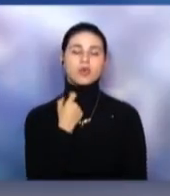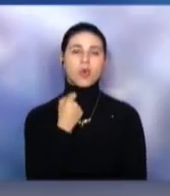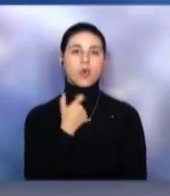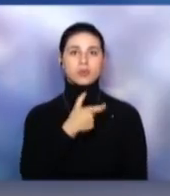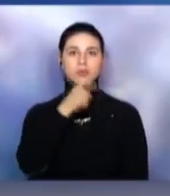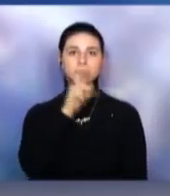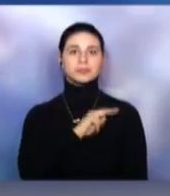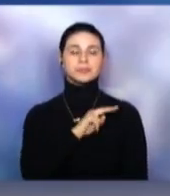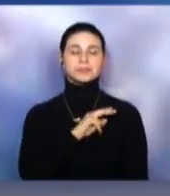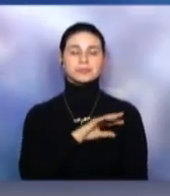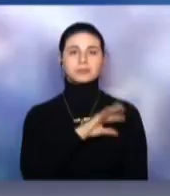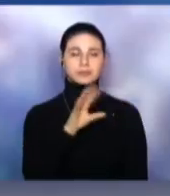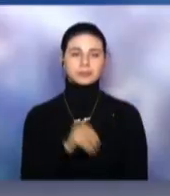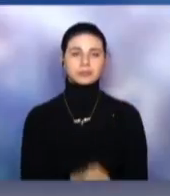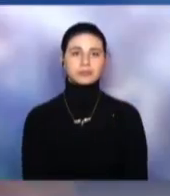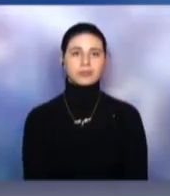ალკოჰოლოთერაპიაზე გადავდივართ